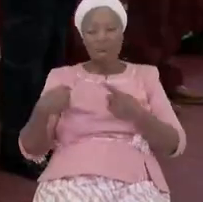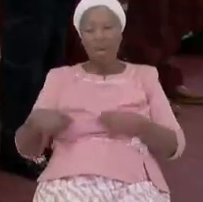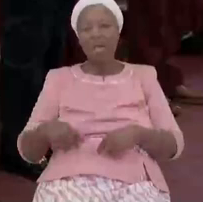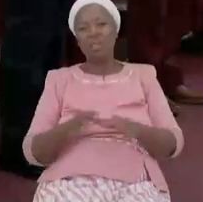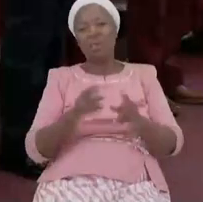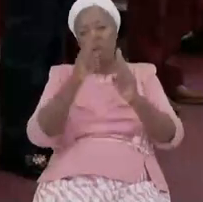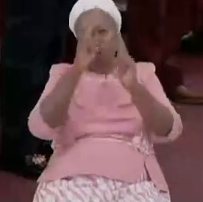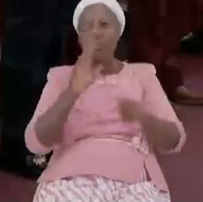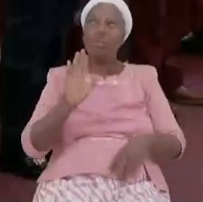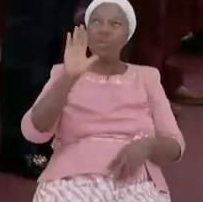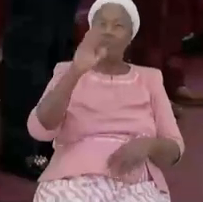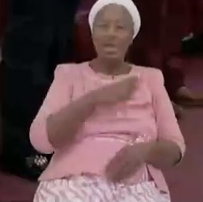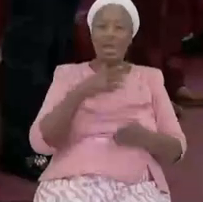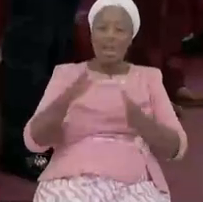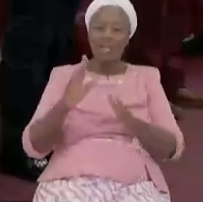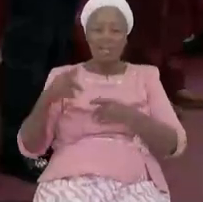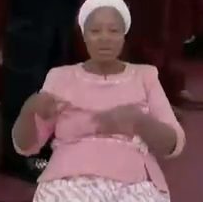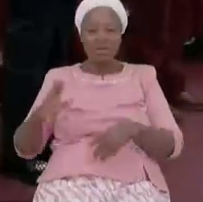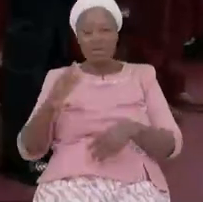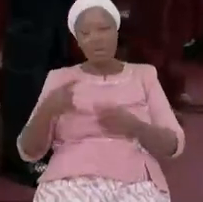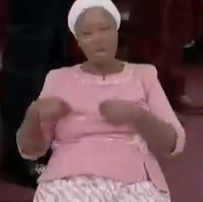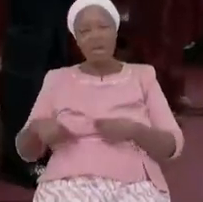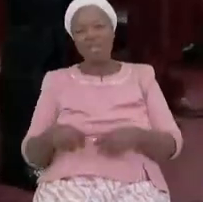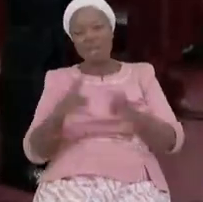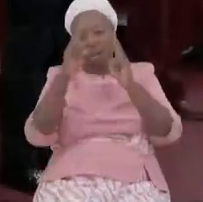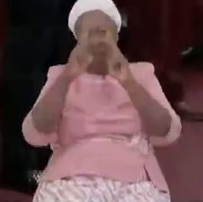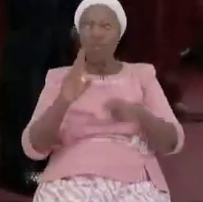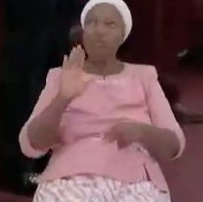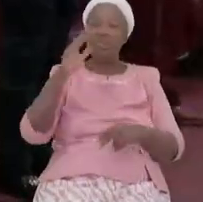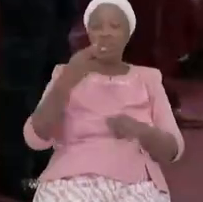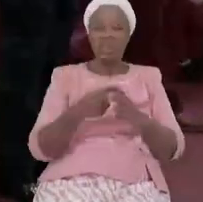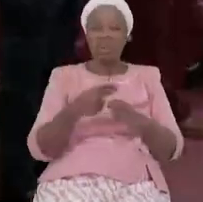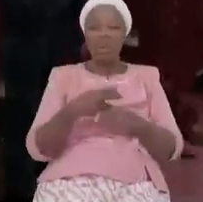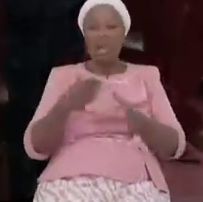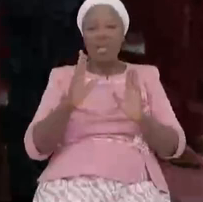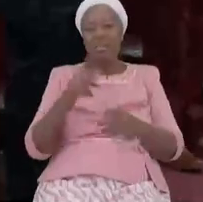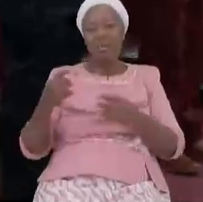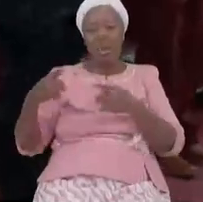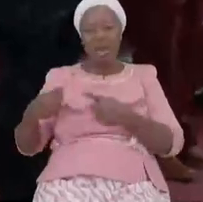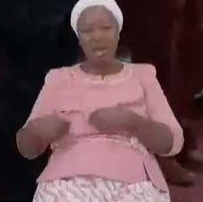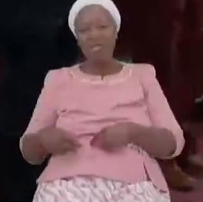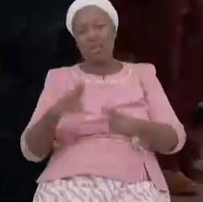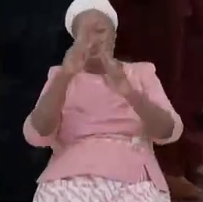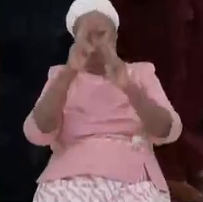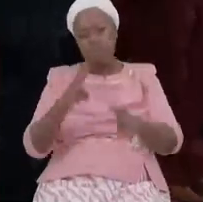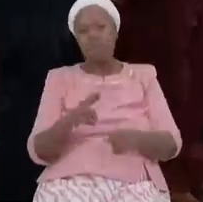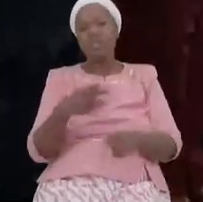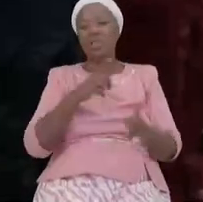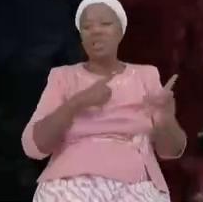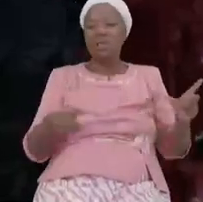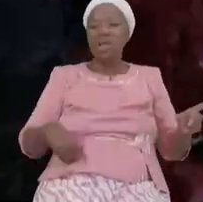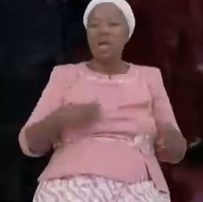ton cœur honore son nom, que ton cœur respecte et révère son nom, et que ton